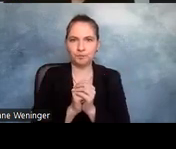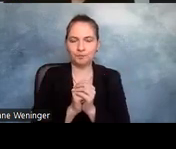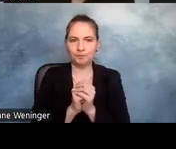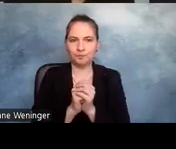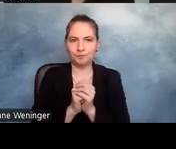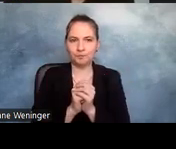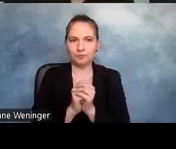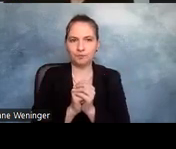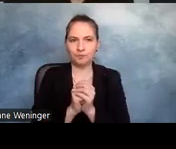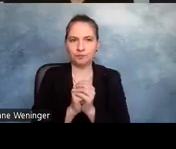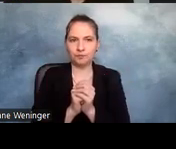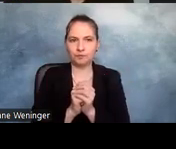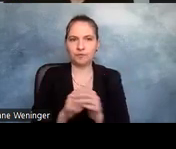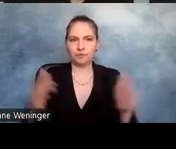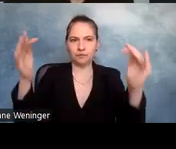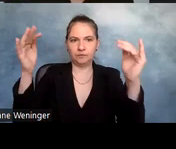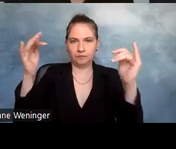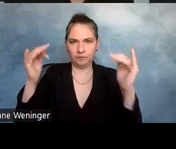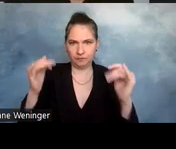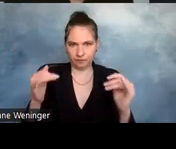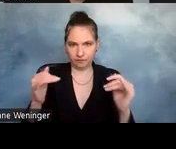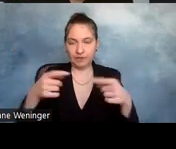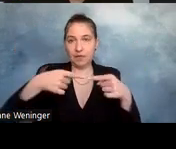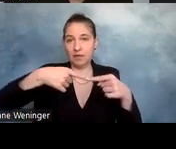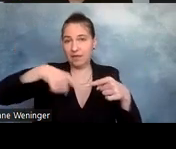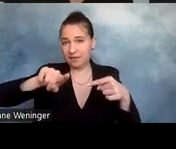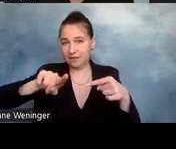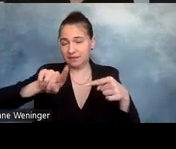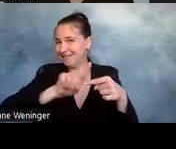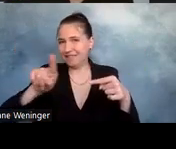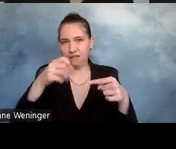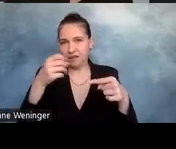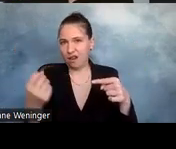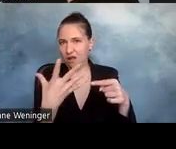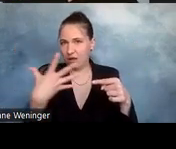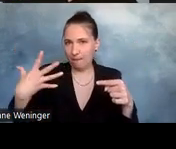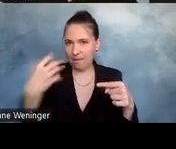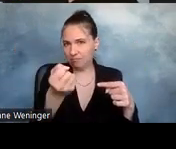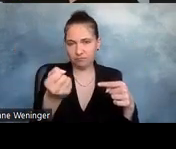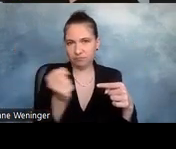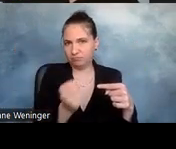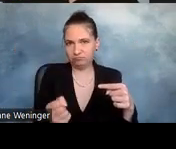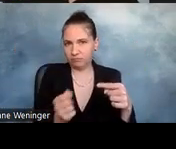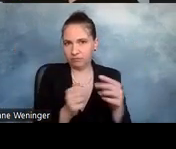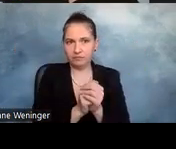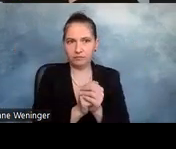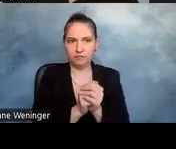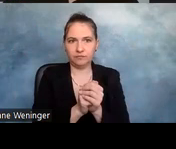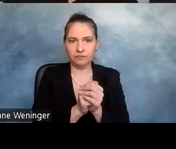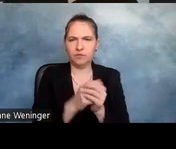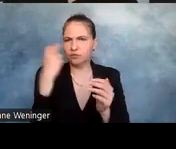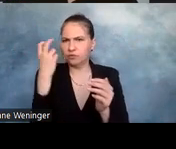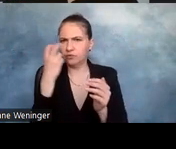Mal durch und dann steht eben hier links are not clearly identifizierbar. Ich spring mal hin, wo ist der